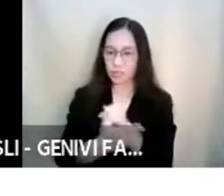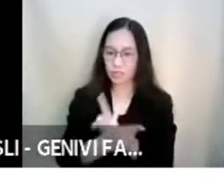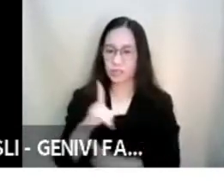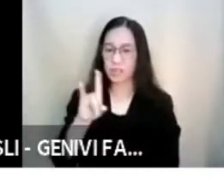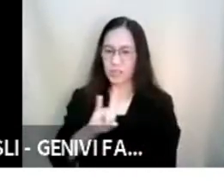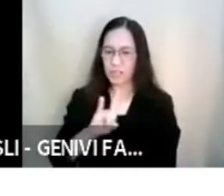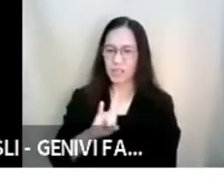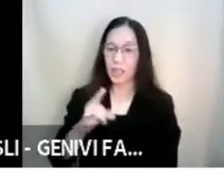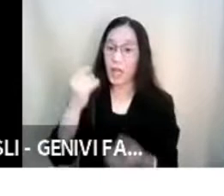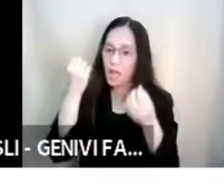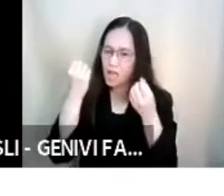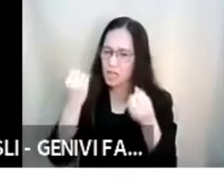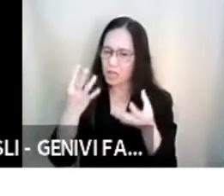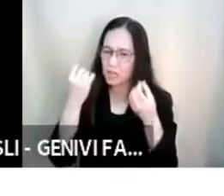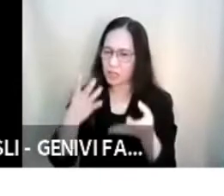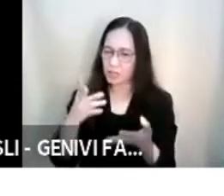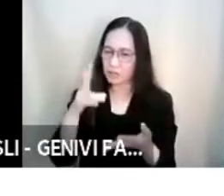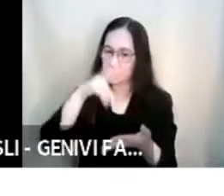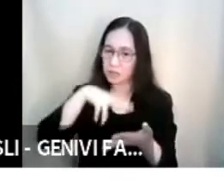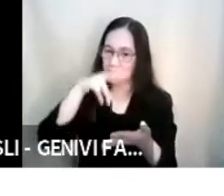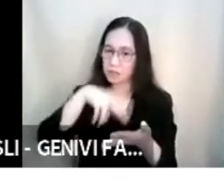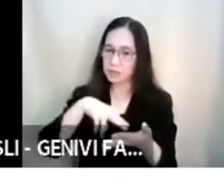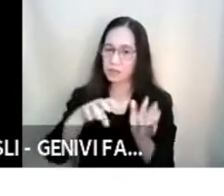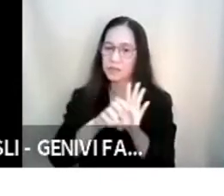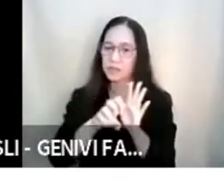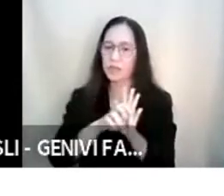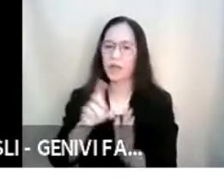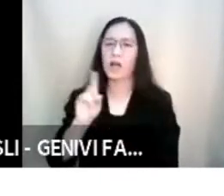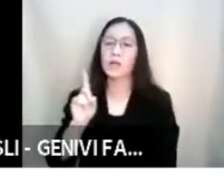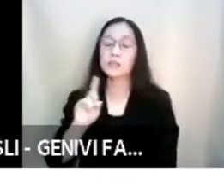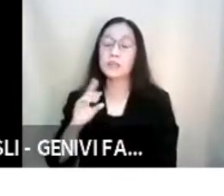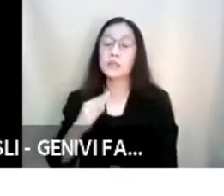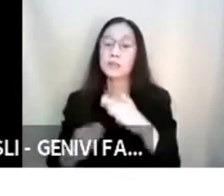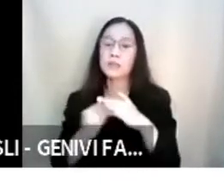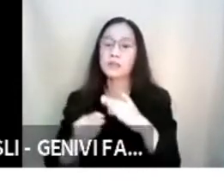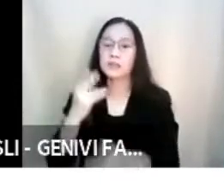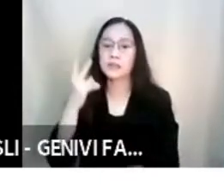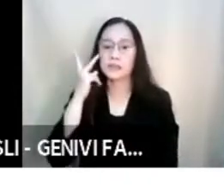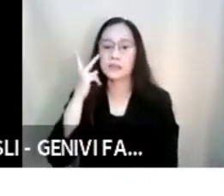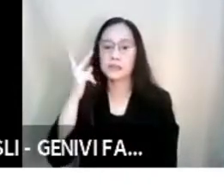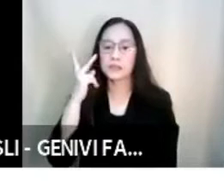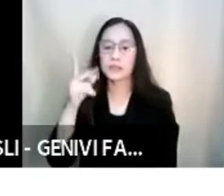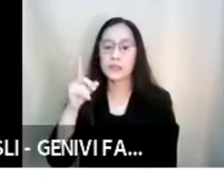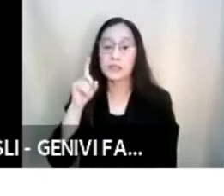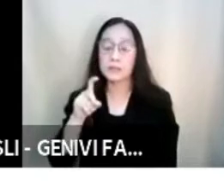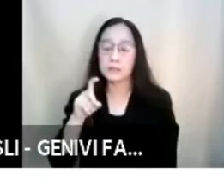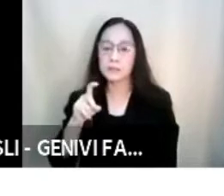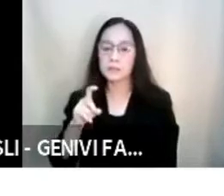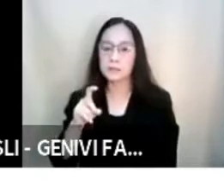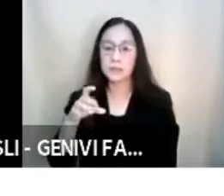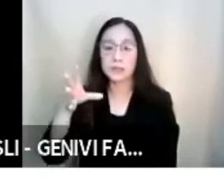on social media, halimbawa. Ano yung mga basic na nakikita nila doon na dapat maintindihan